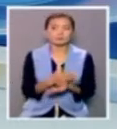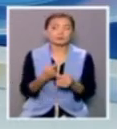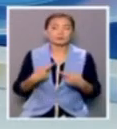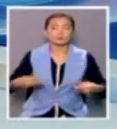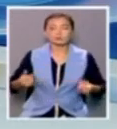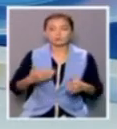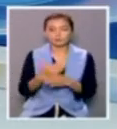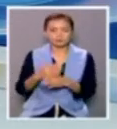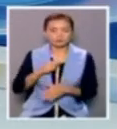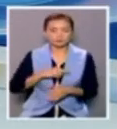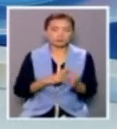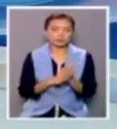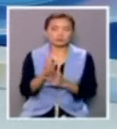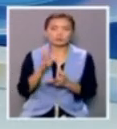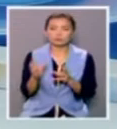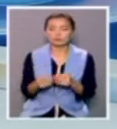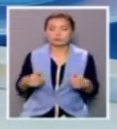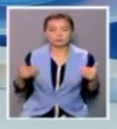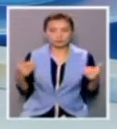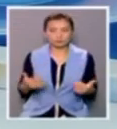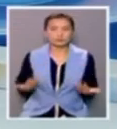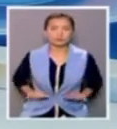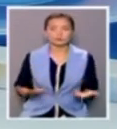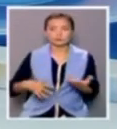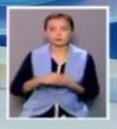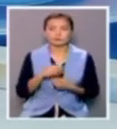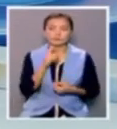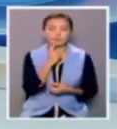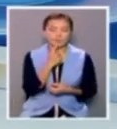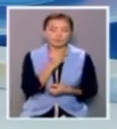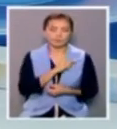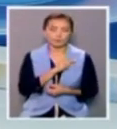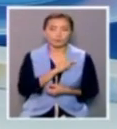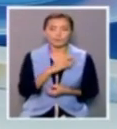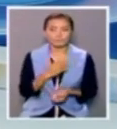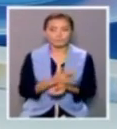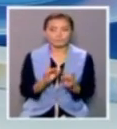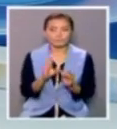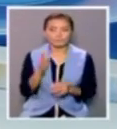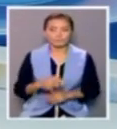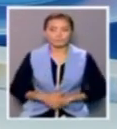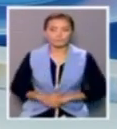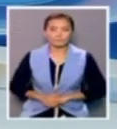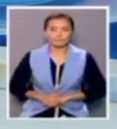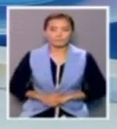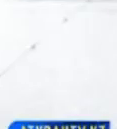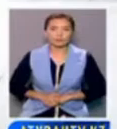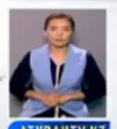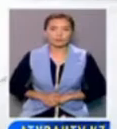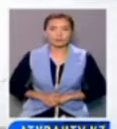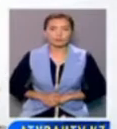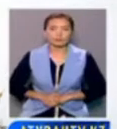финансовых средств но результата нет местные жители выражают свое недовольство подробнее в следующем сюжете